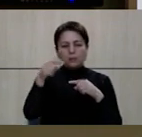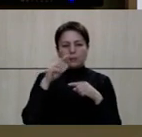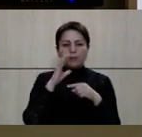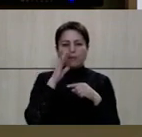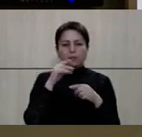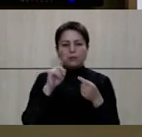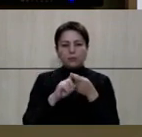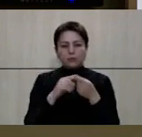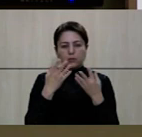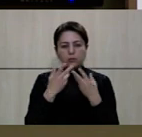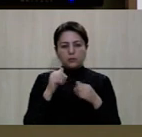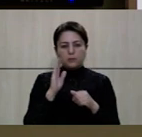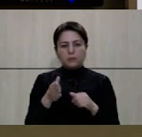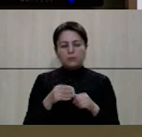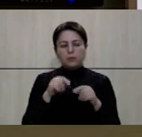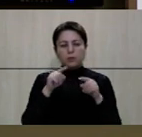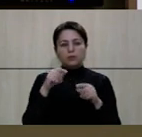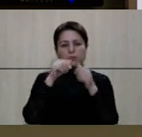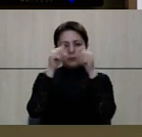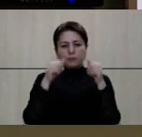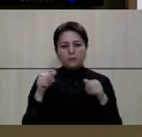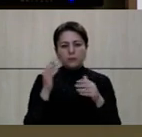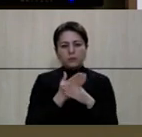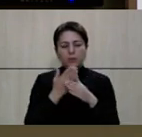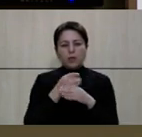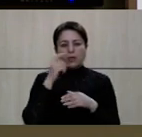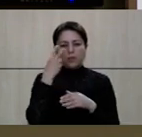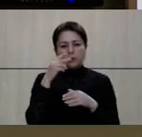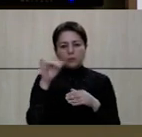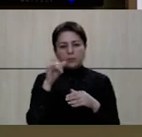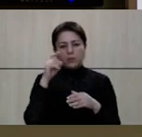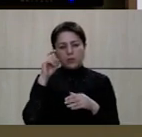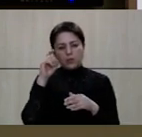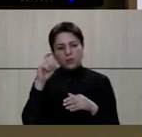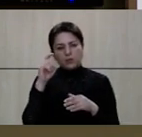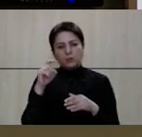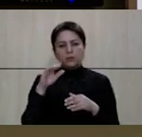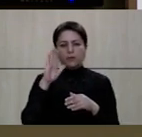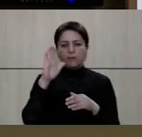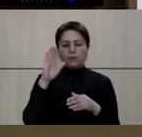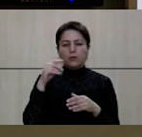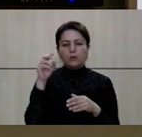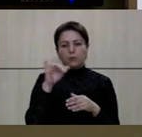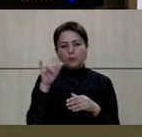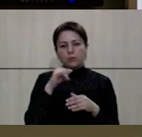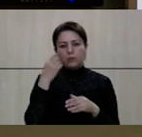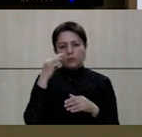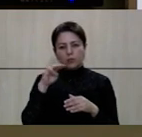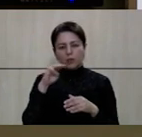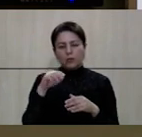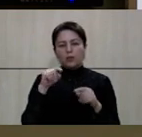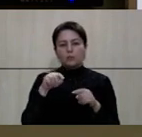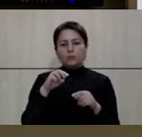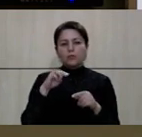hisoblaymiz. Demak, ushbu formula yordamida 2 ko'paytirilgan h barobar v ko'paytirilgan t. Bu yerda